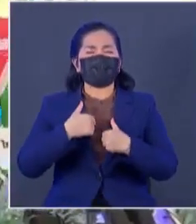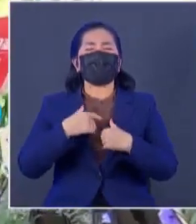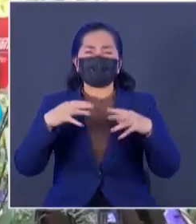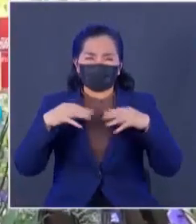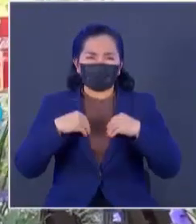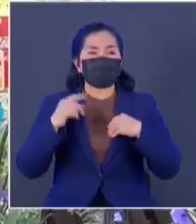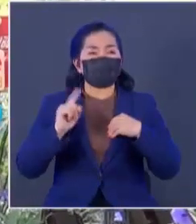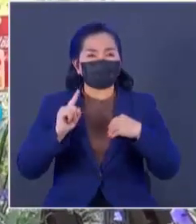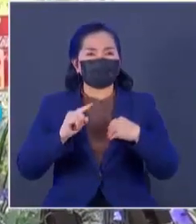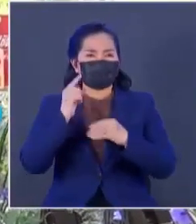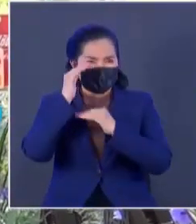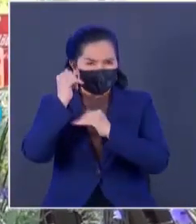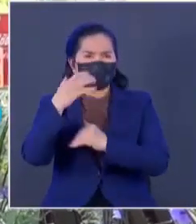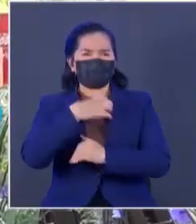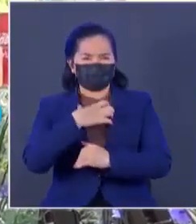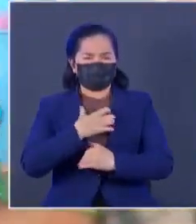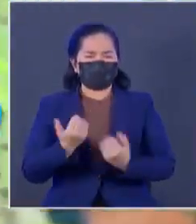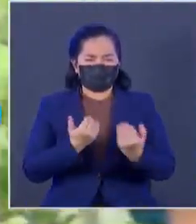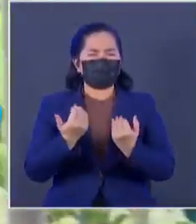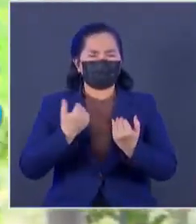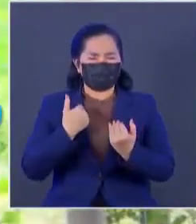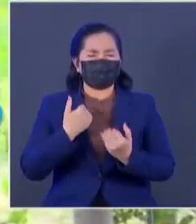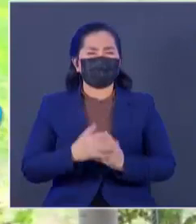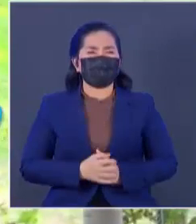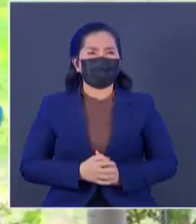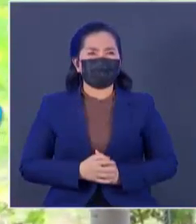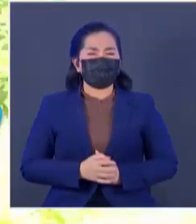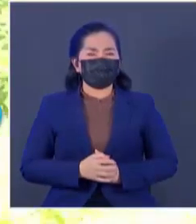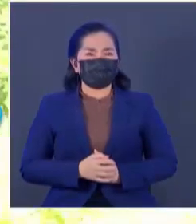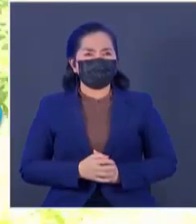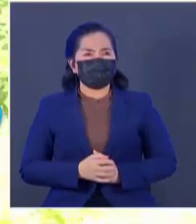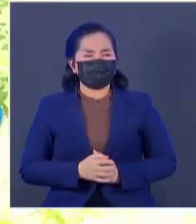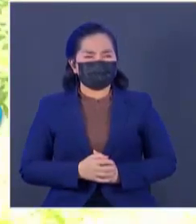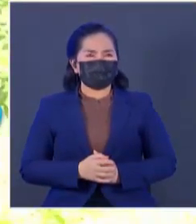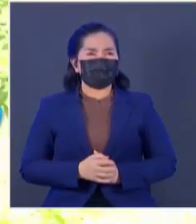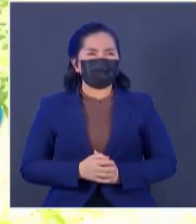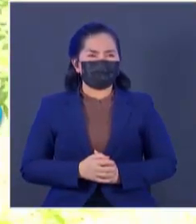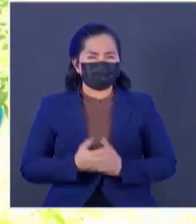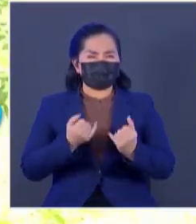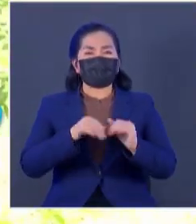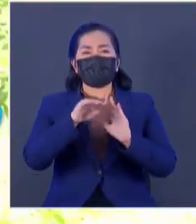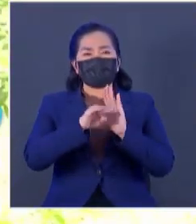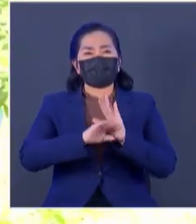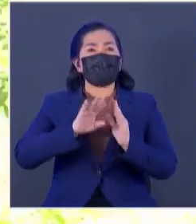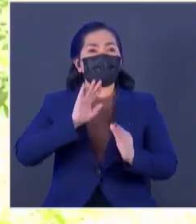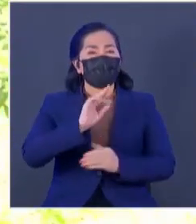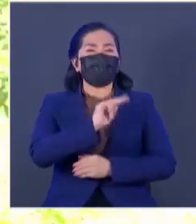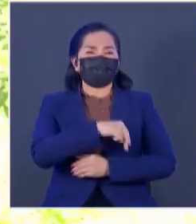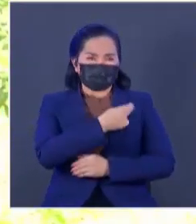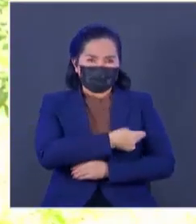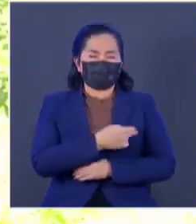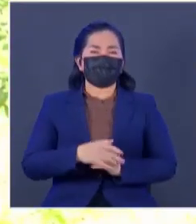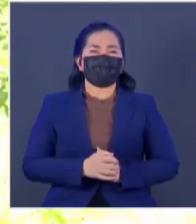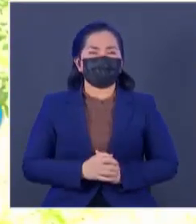อมรับว่ายังคงมีหวังในเรื่องของลูกอยู่ค่ะไปฟังเสียงพี่พุทธกันเลยค่ะ ก็ยังอยู่ในโปรเซสของแ